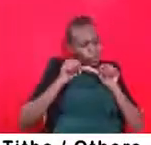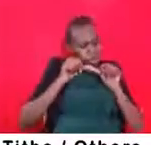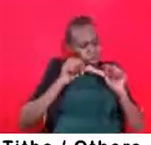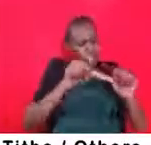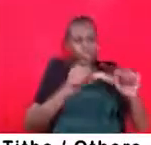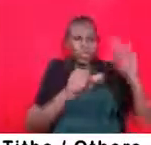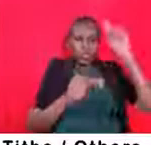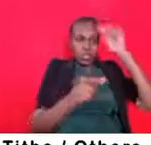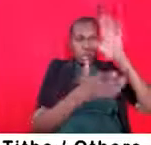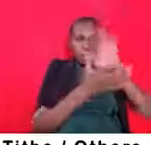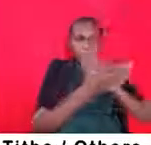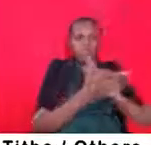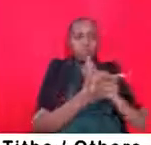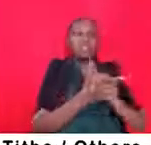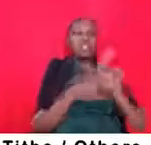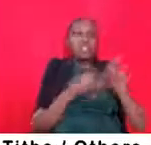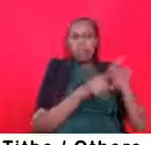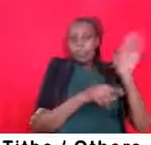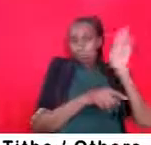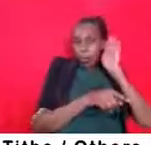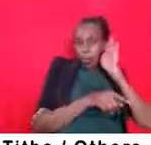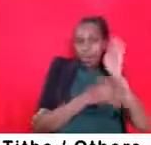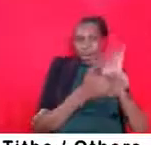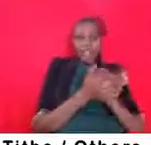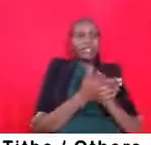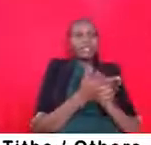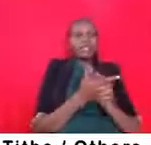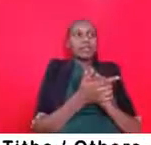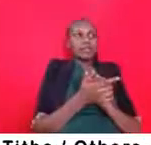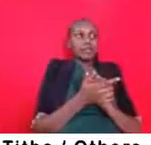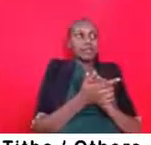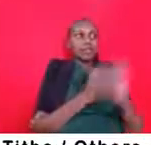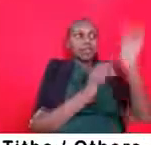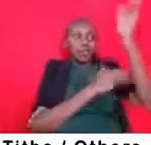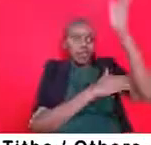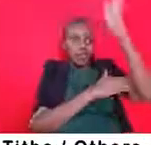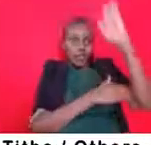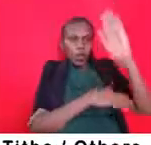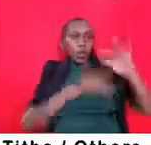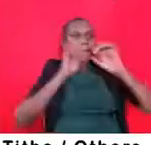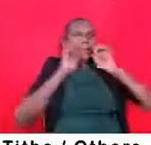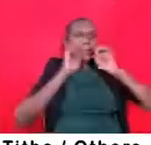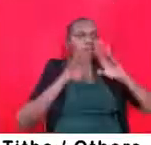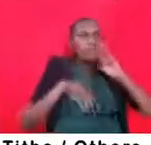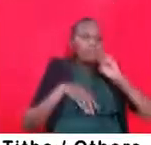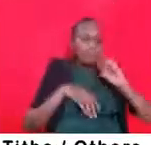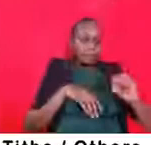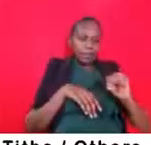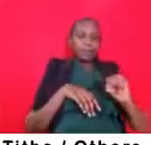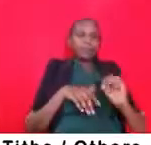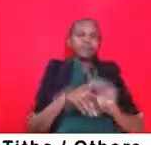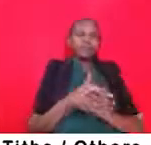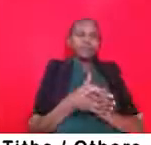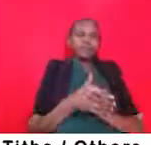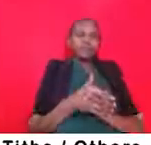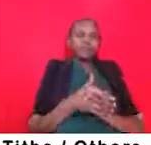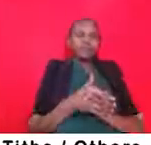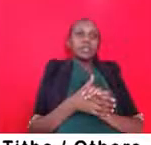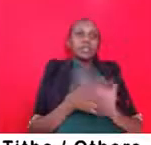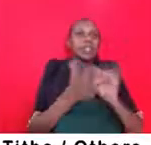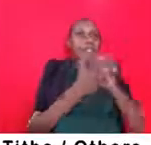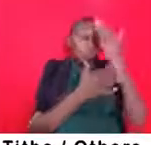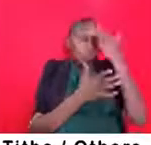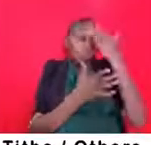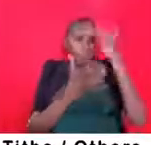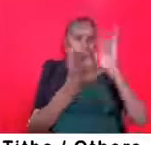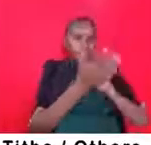kutii na kuamini. Ikawa ya kwamba Mungu alimbariki Abraham. Na ili ujue ya